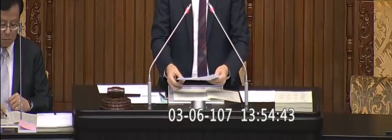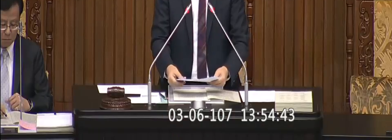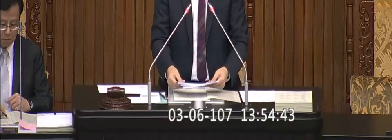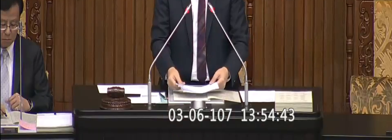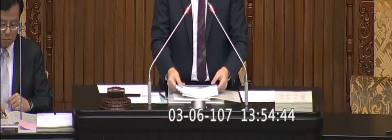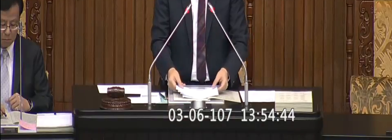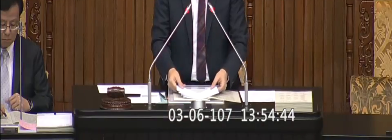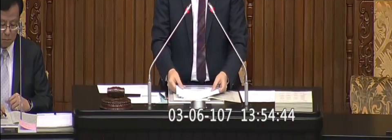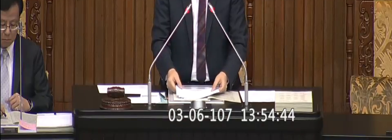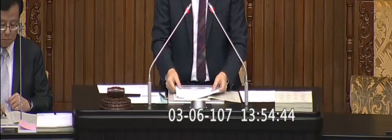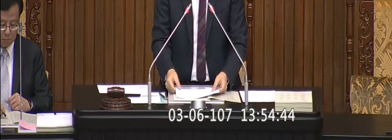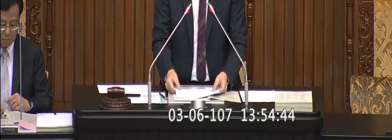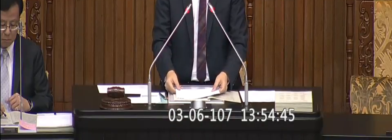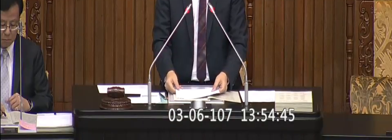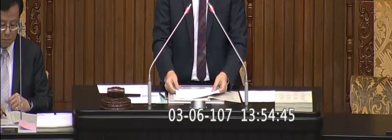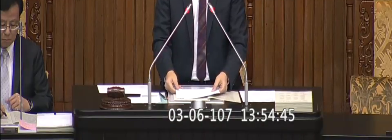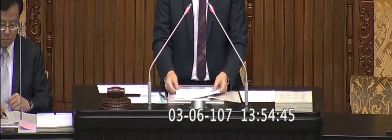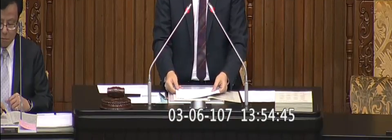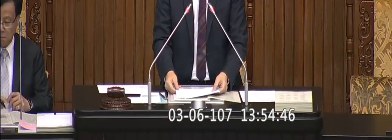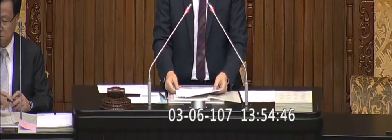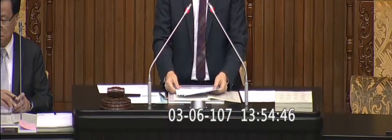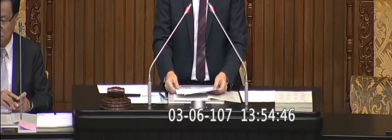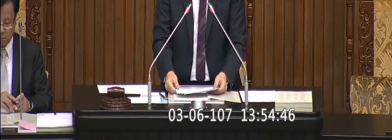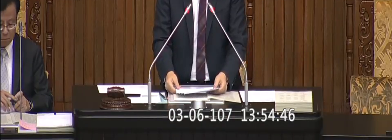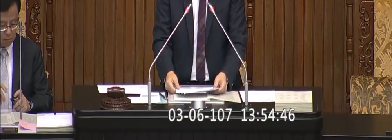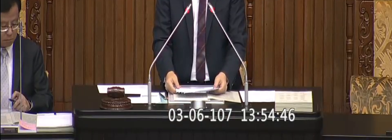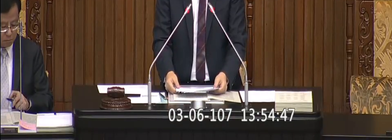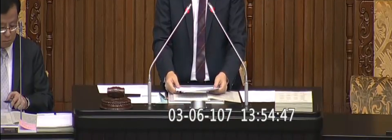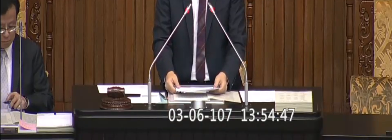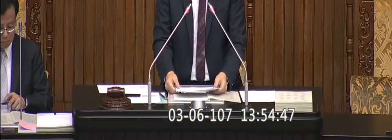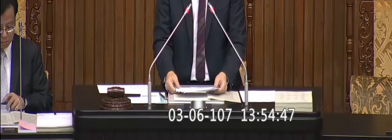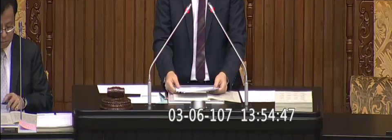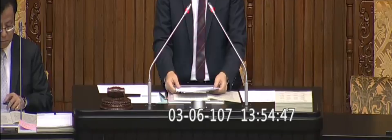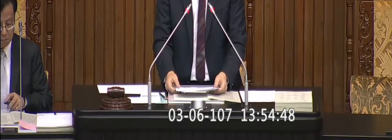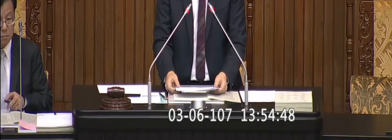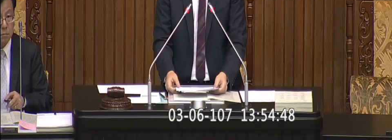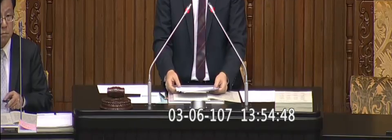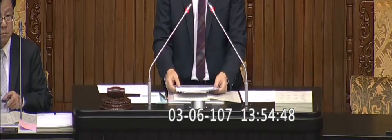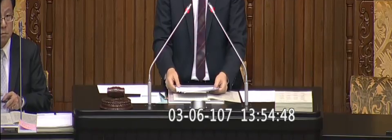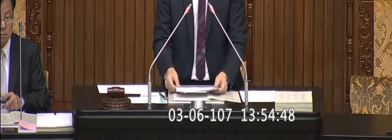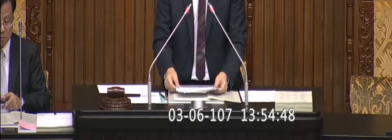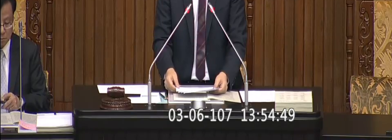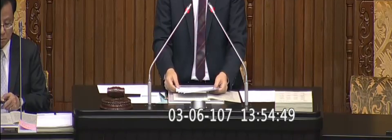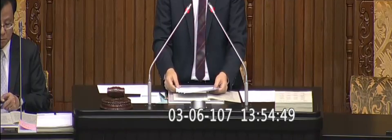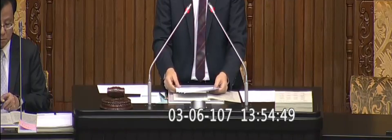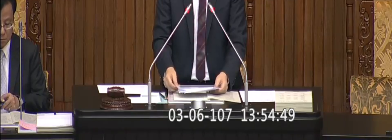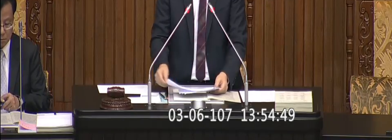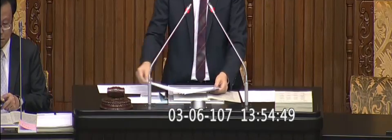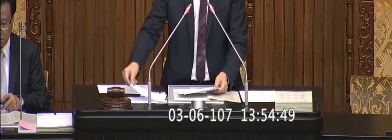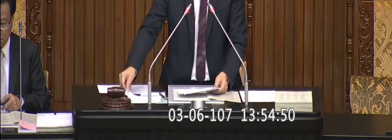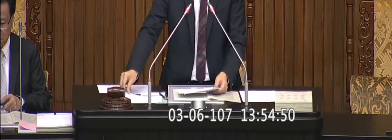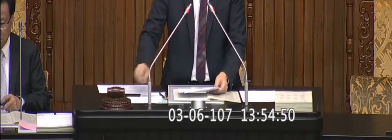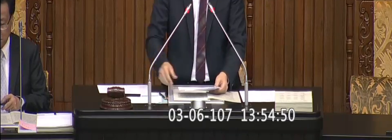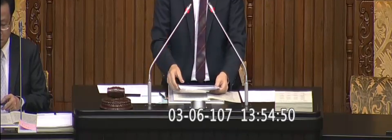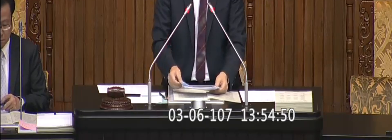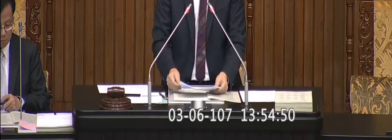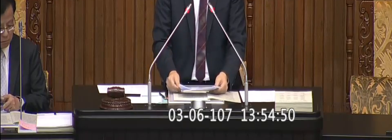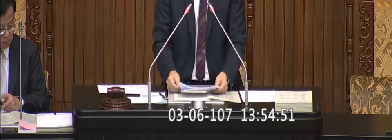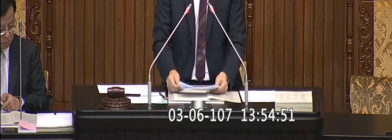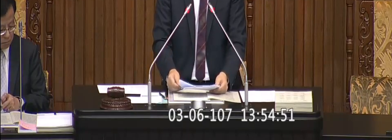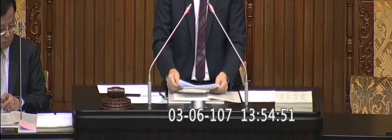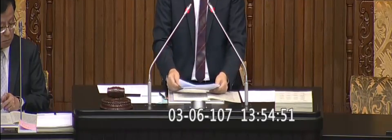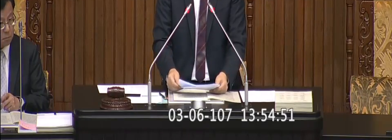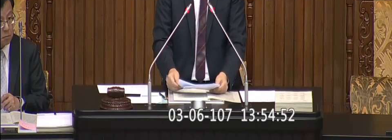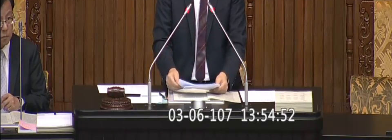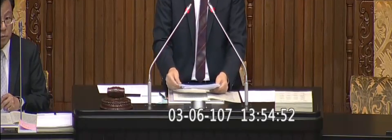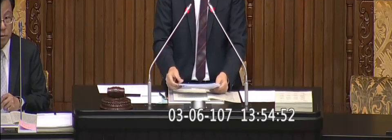本院委员蒋乃馨等12人提案做如下决议，函请行政院院处，请问院会有异议？没有异议，通过。接